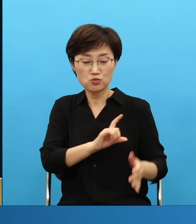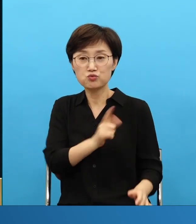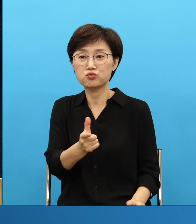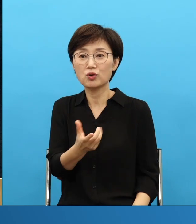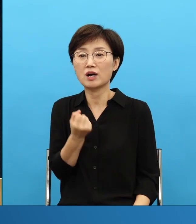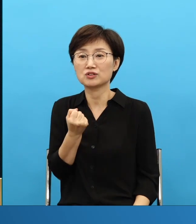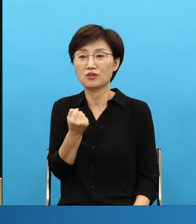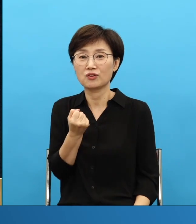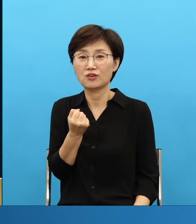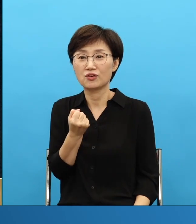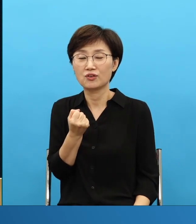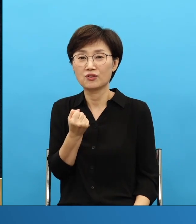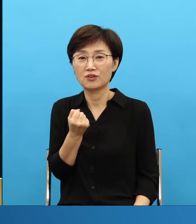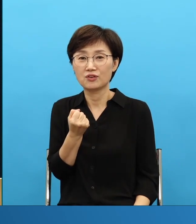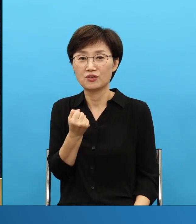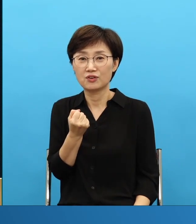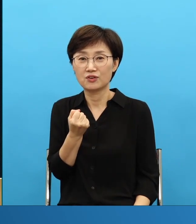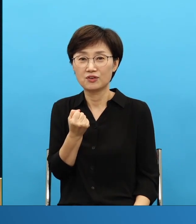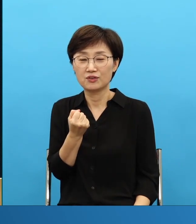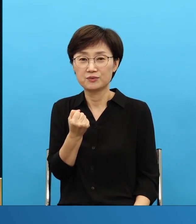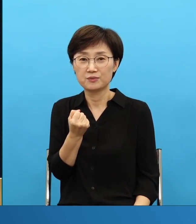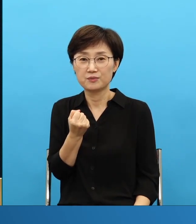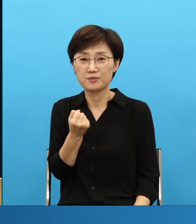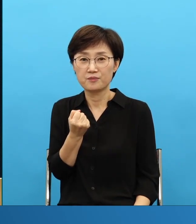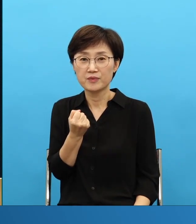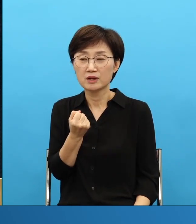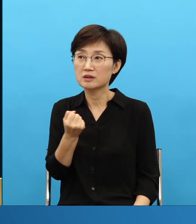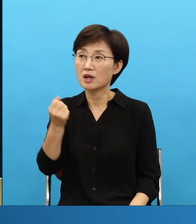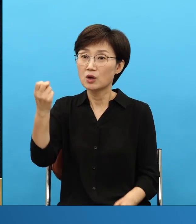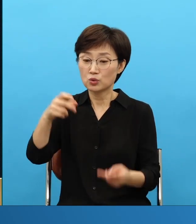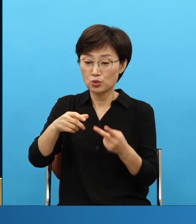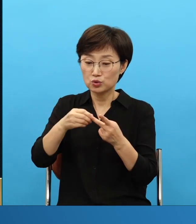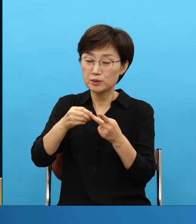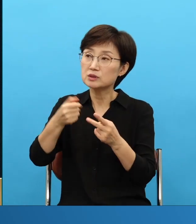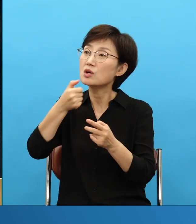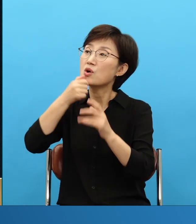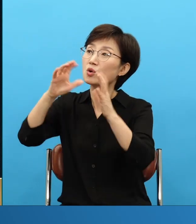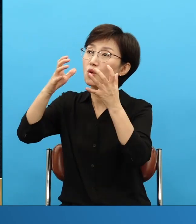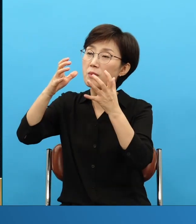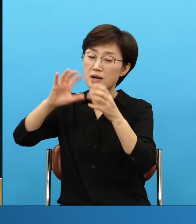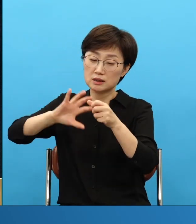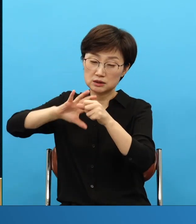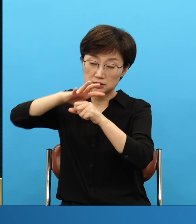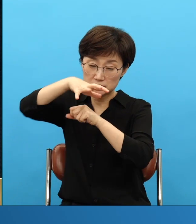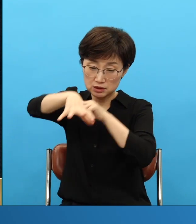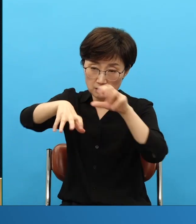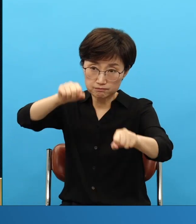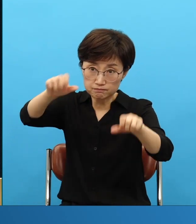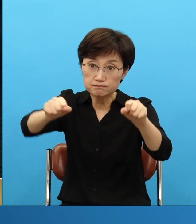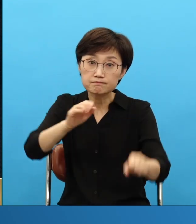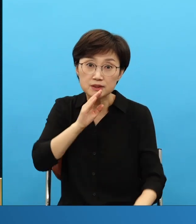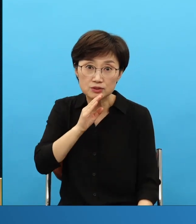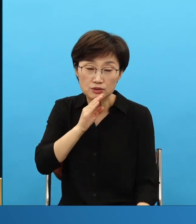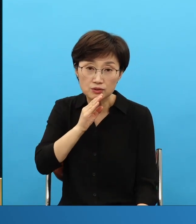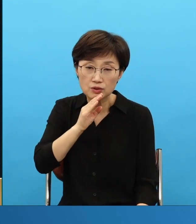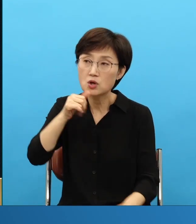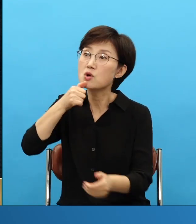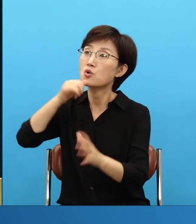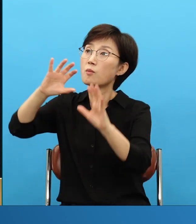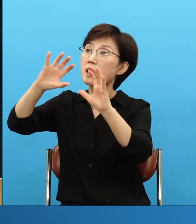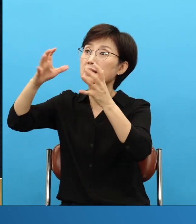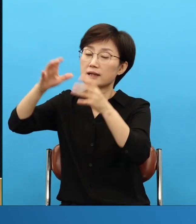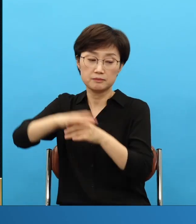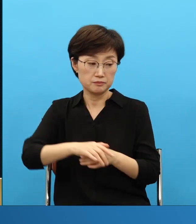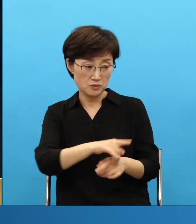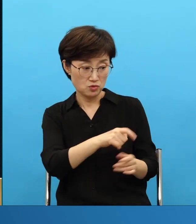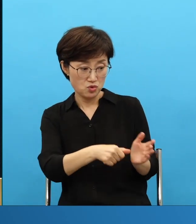Tarsus. 그때 로마가 세계를 정복하게 되기 때문에 굉장히 큰 인물들 집안에는 시민권